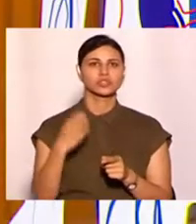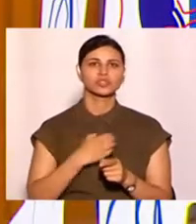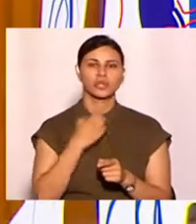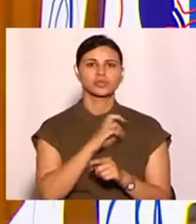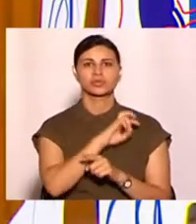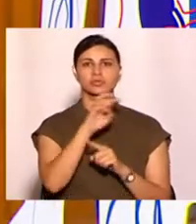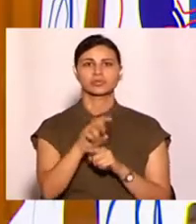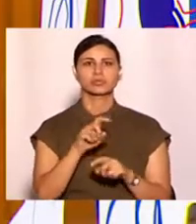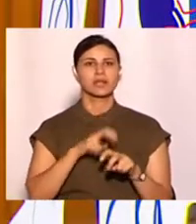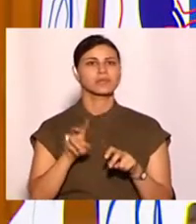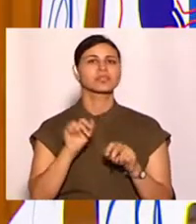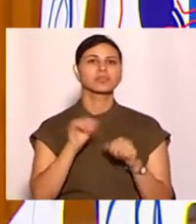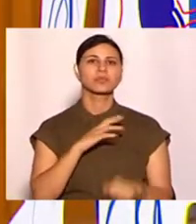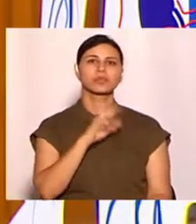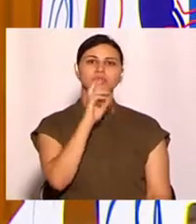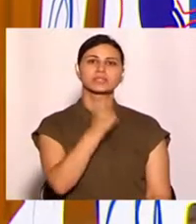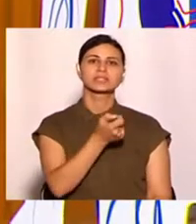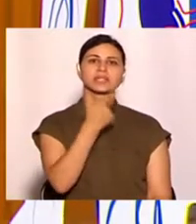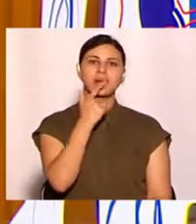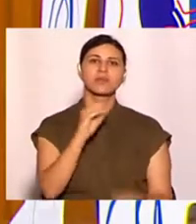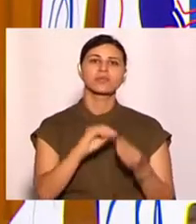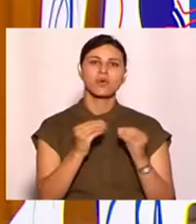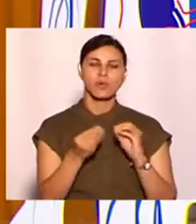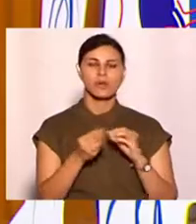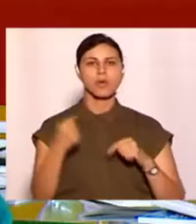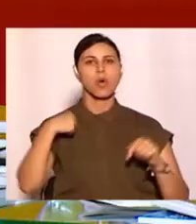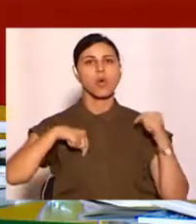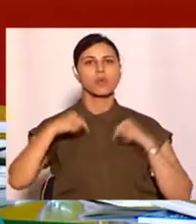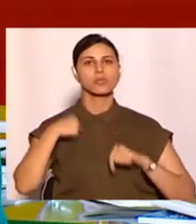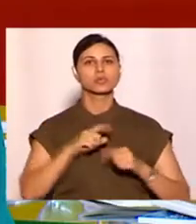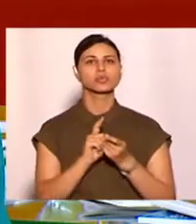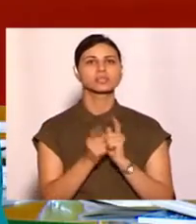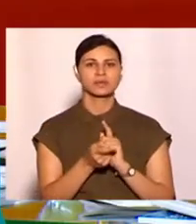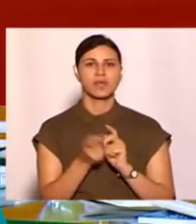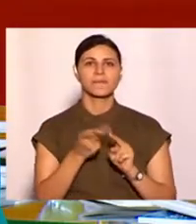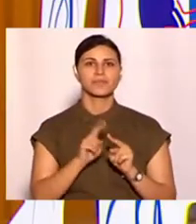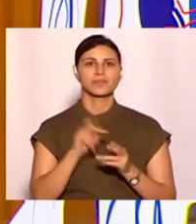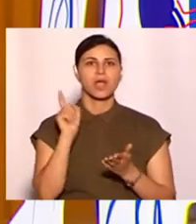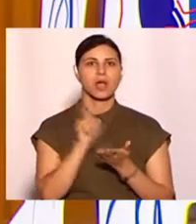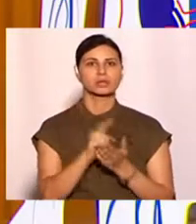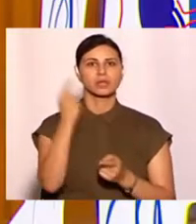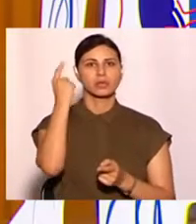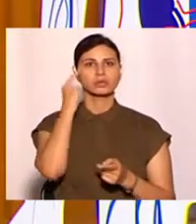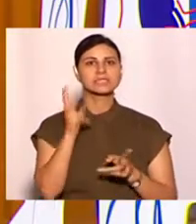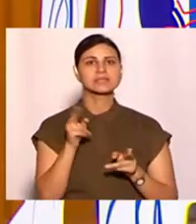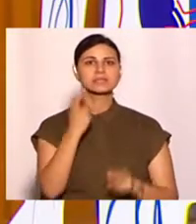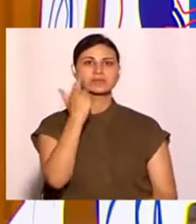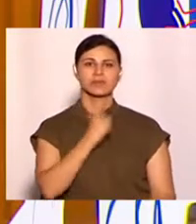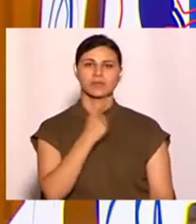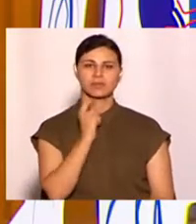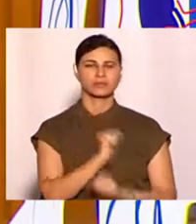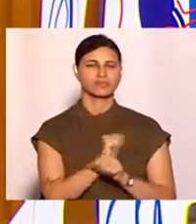მოვლენა ხდება, იმიტომ რომ შეიძლება მედიკამენტის გვერდითი ეფექტი იყოს, ენდოკრინულ სისტემასთან დაკავშირებული. ეს არ არის აუცილებლად, რომ რაღაცა ცუდი ხდება